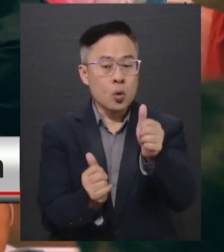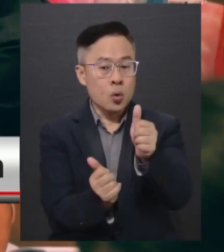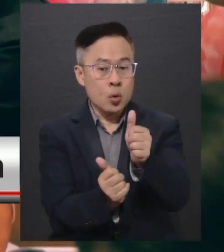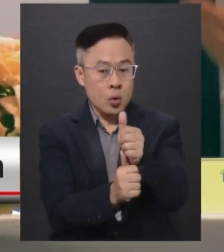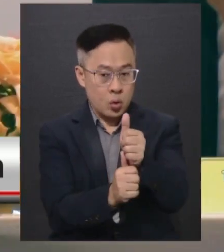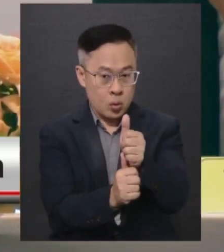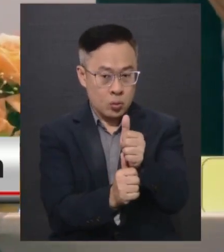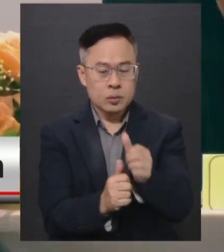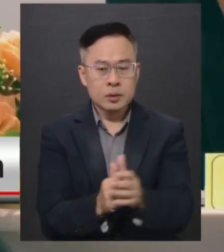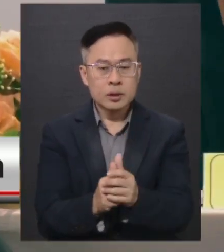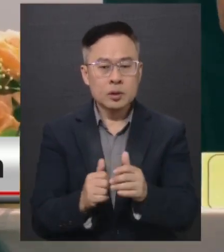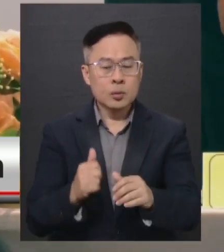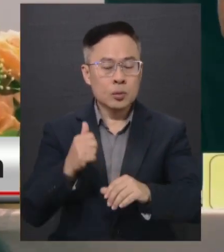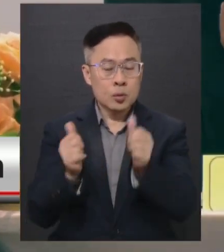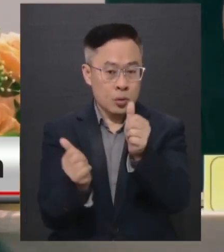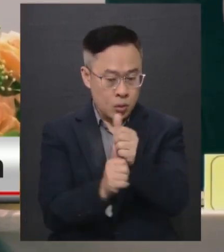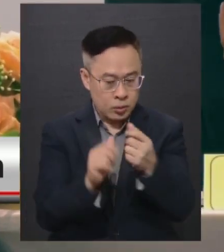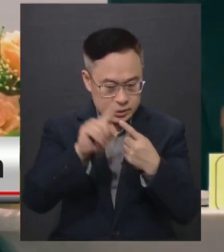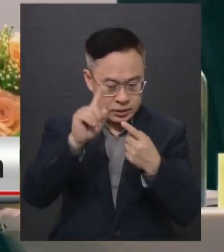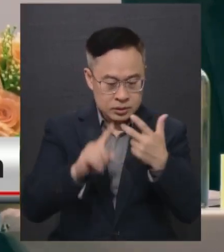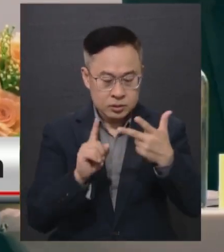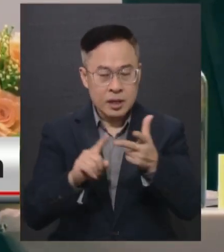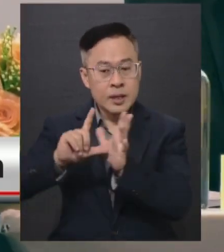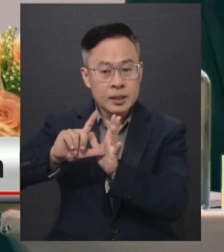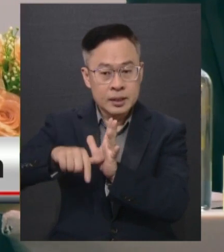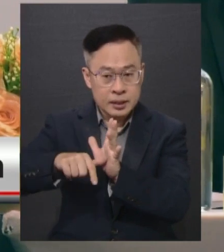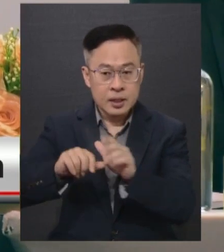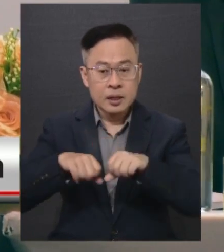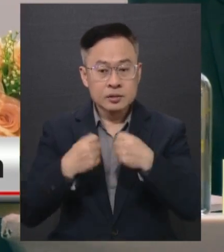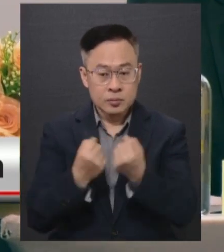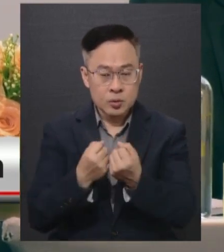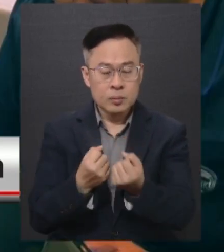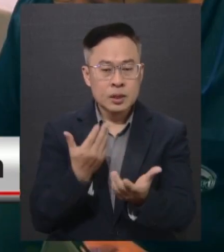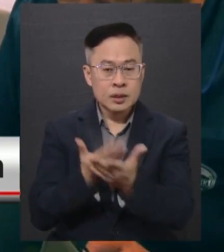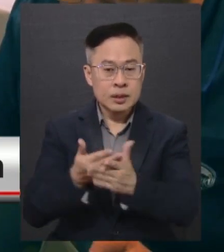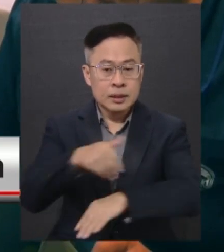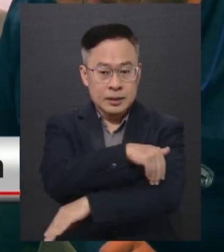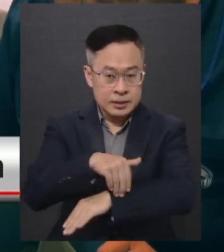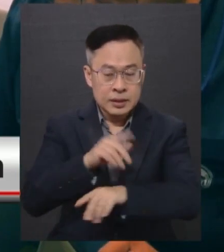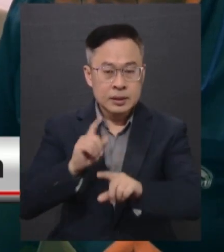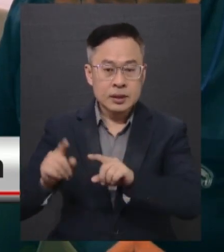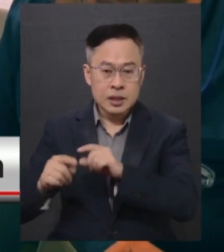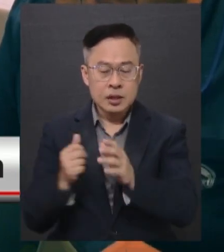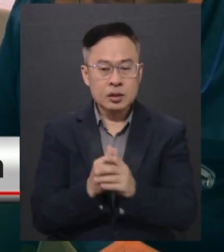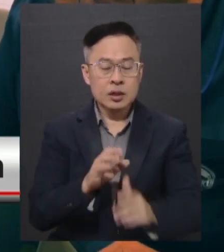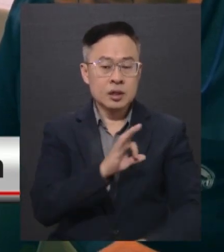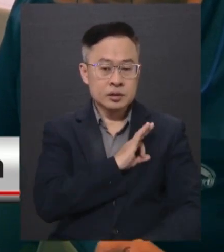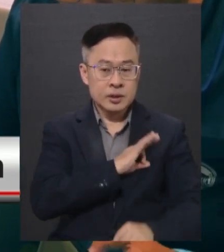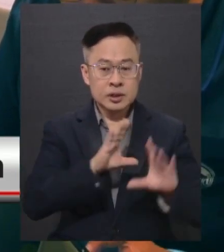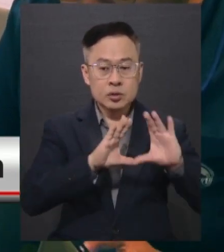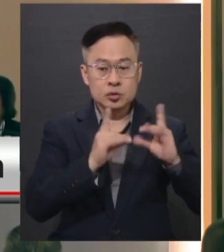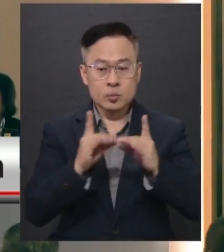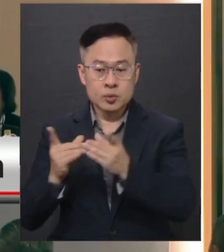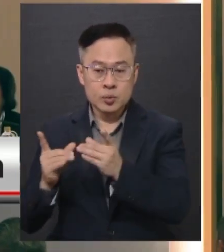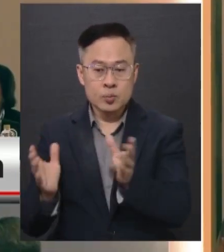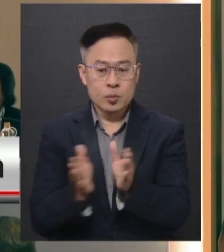าคมและนายพิชานประยูรรัตนะเลขาธิการและเหรัญญิกสมาคมพร้อมด้วย55สโมสรสมาชิ